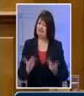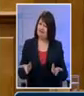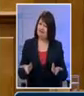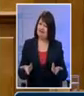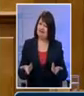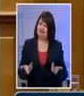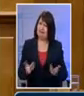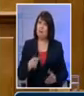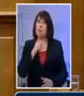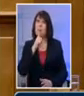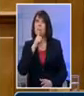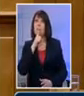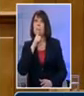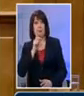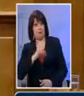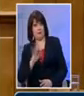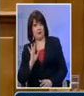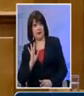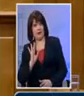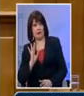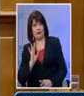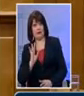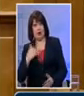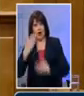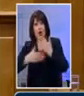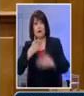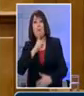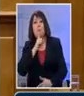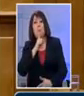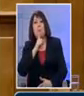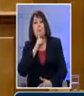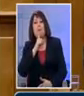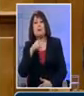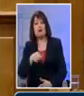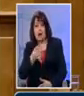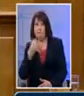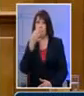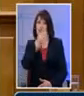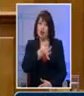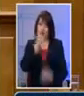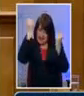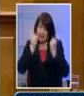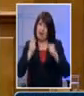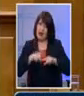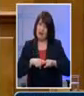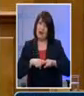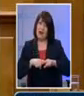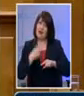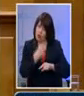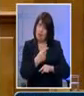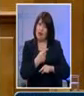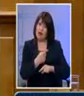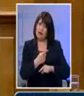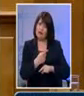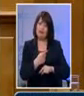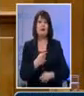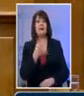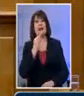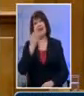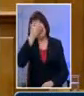Η σιωπή είναι επικερδής για τη χώρα τόσα χρόνια. Η αναφορά του θέματος είναι επιζήμια, λέει, διότι θέτει